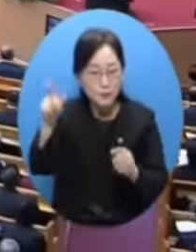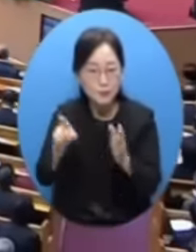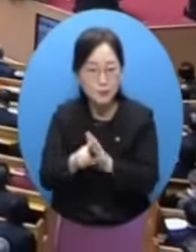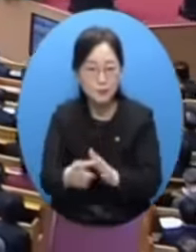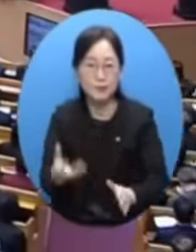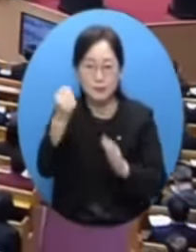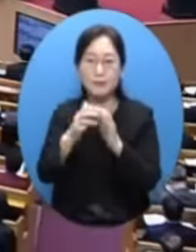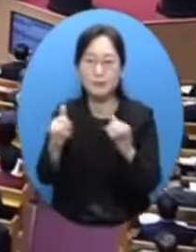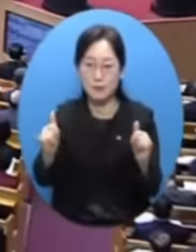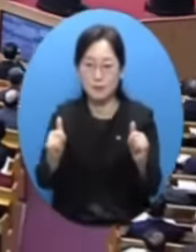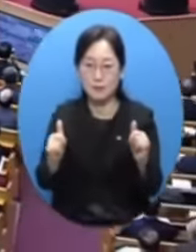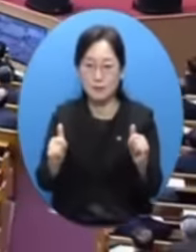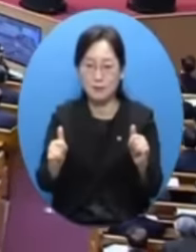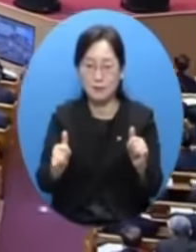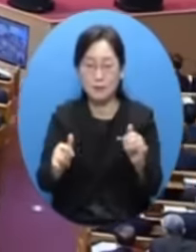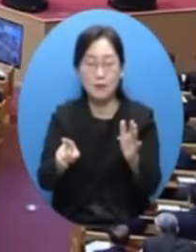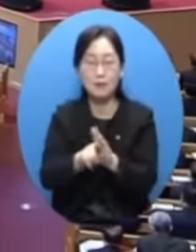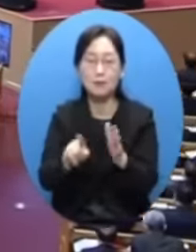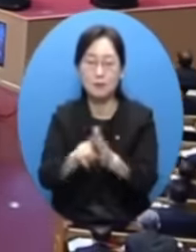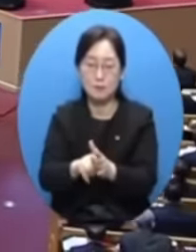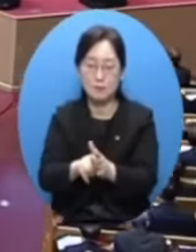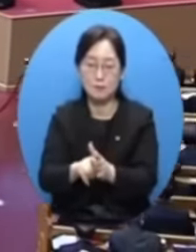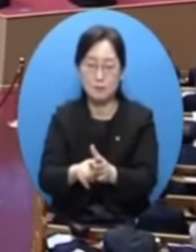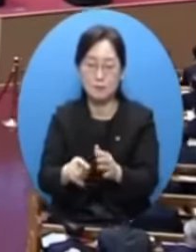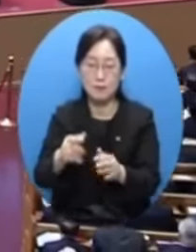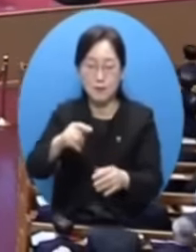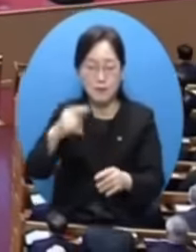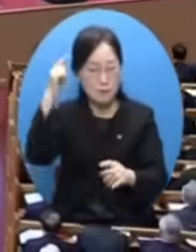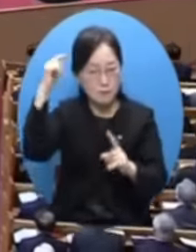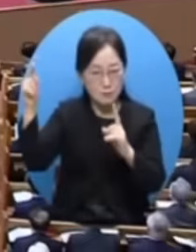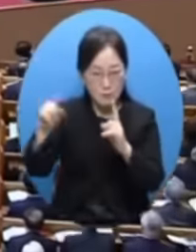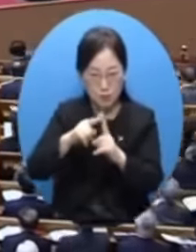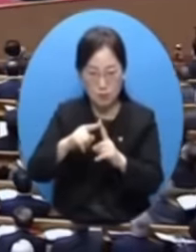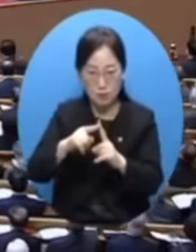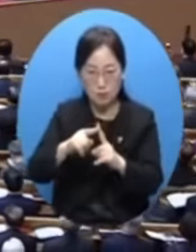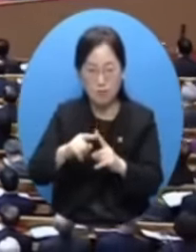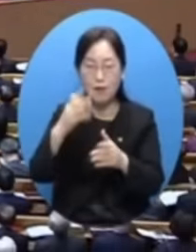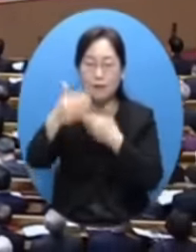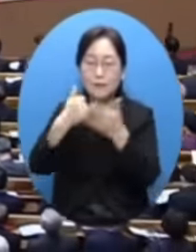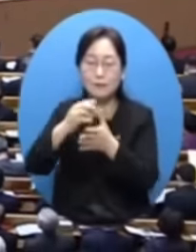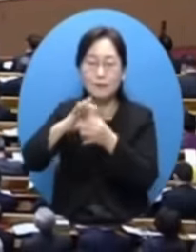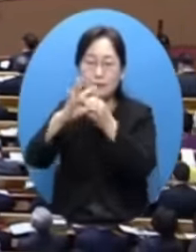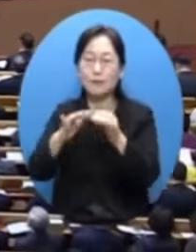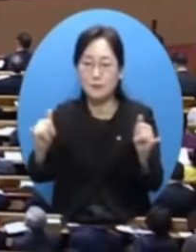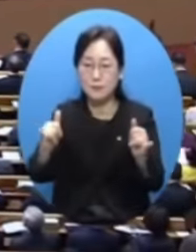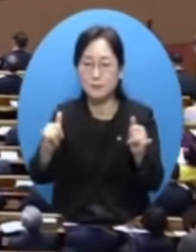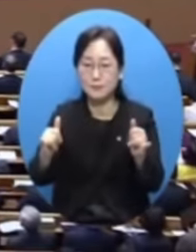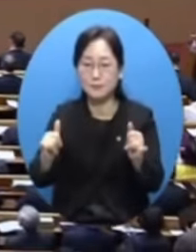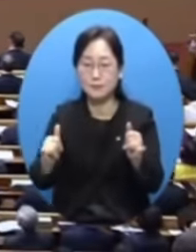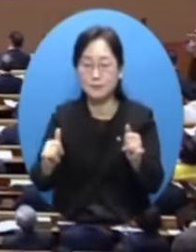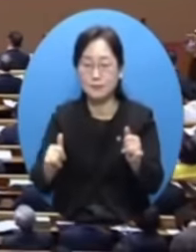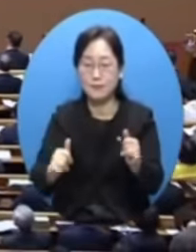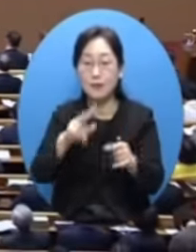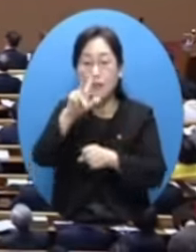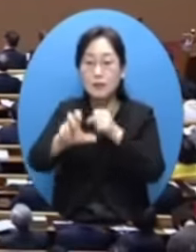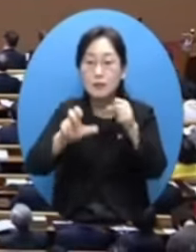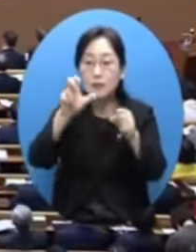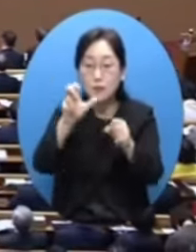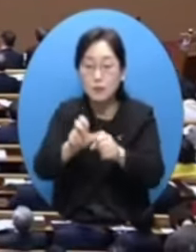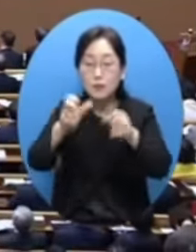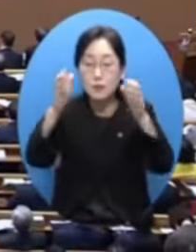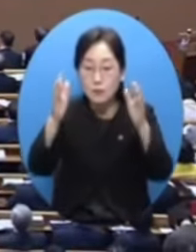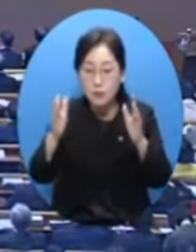사람이었습니다. 그는 믿음의 사람이요 긍정의 사람이요 하나님의 사람이었습니다. 그 기간이 25년이